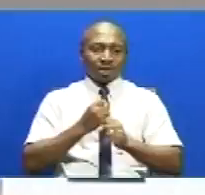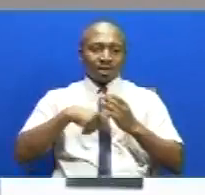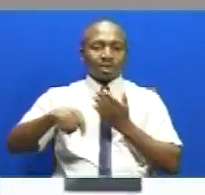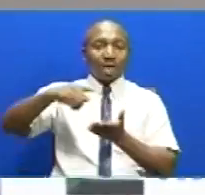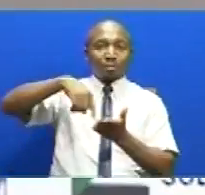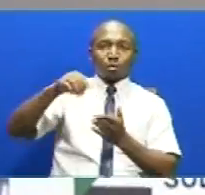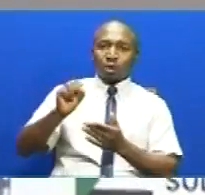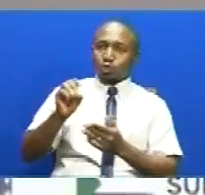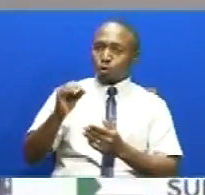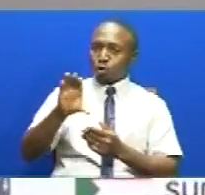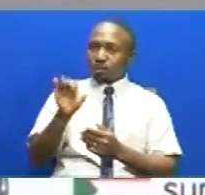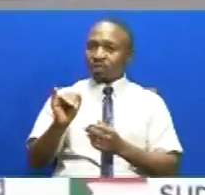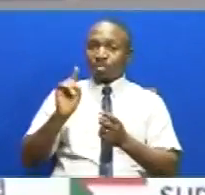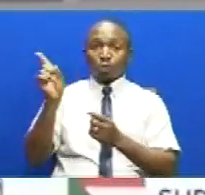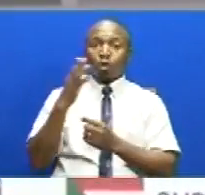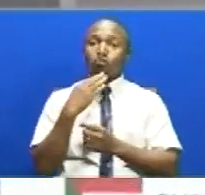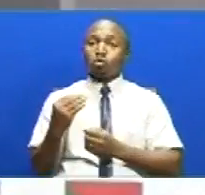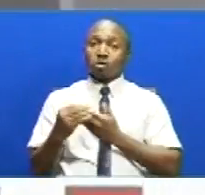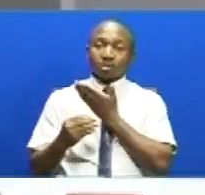Sochi nchini Urusi.